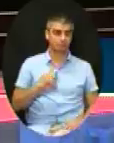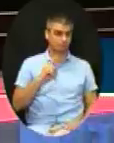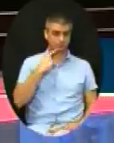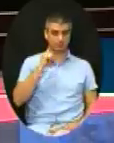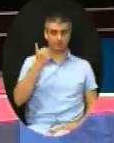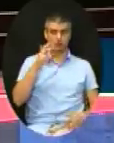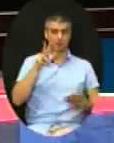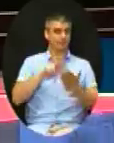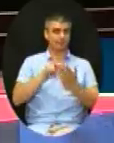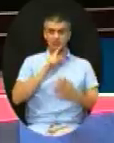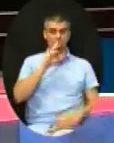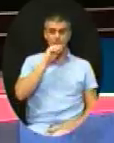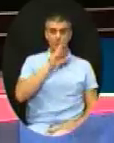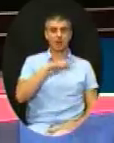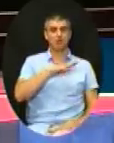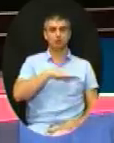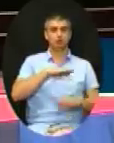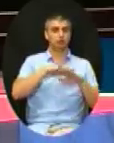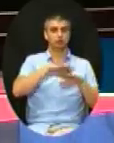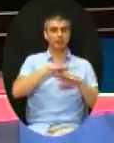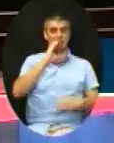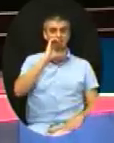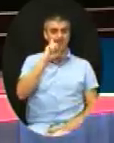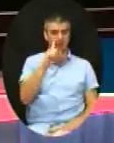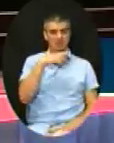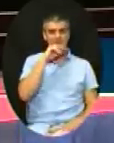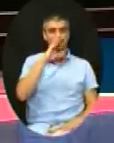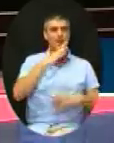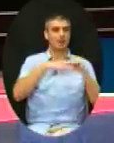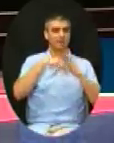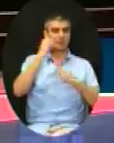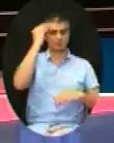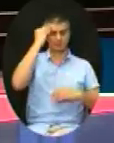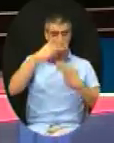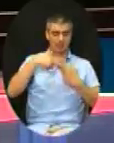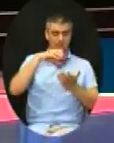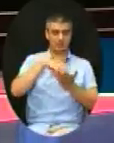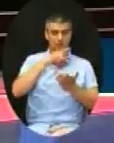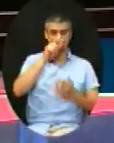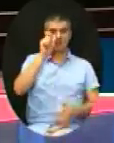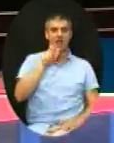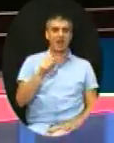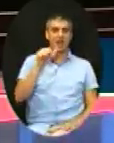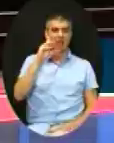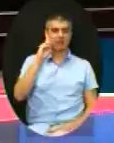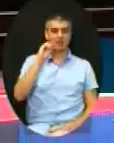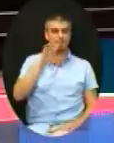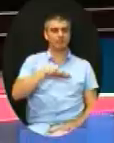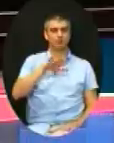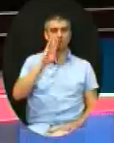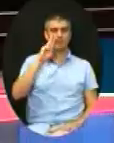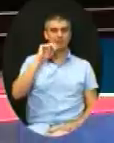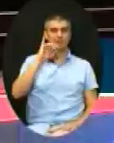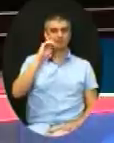כל, מדובר, הבגץ לא מדובר דווקא על שטח E1. אנחנו מדברים על בניית בית ספר שנמצא ליד היישוב אדם, באזור